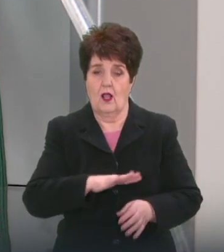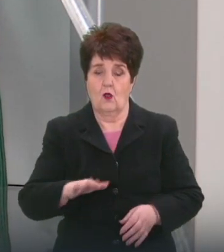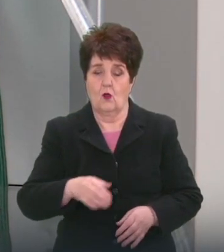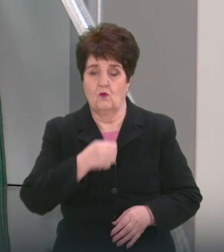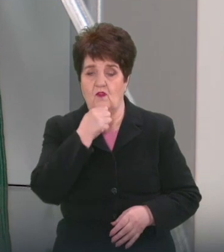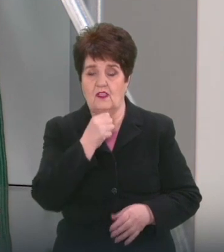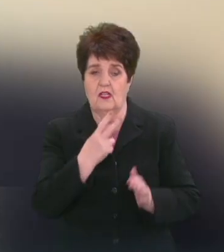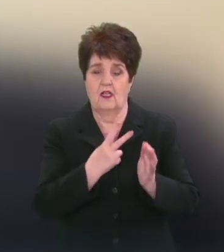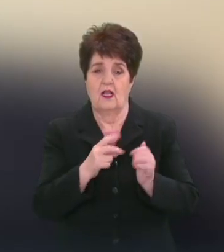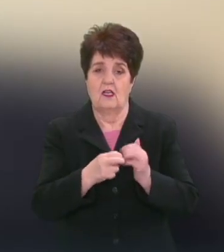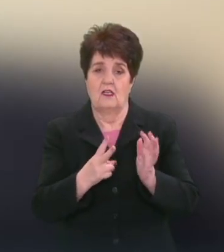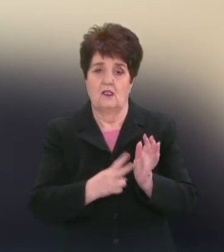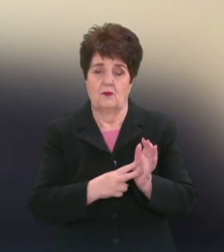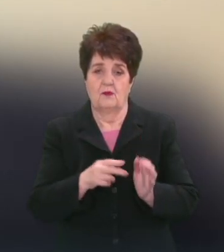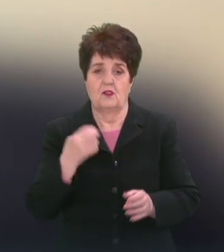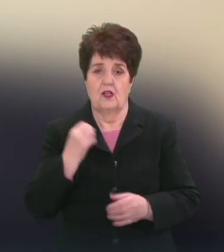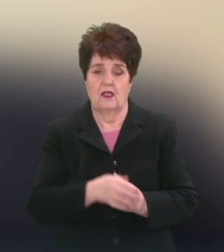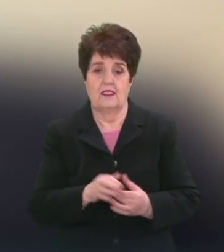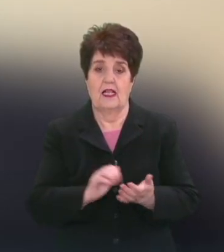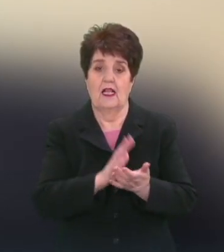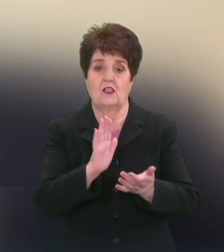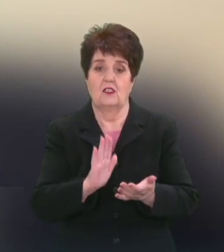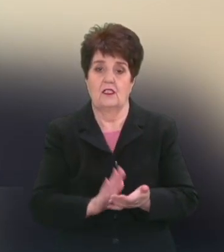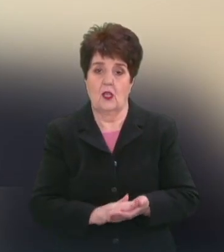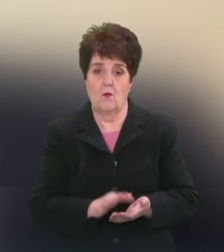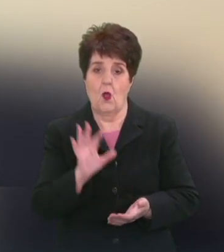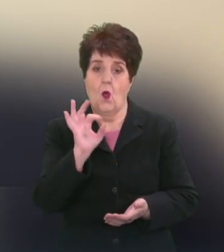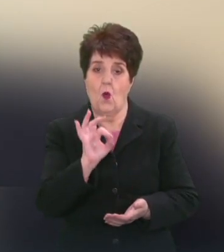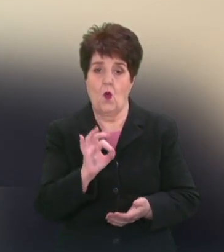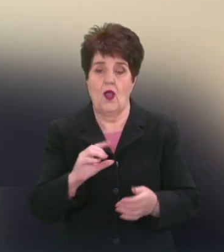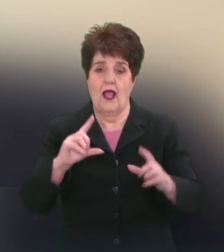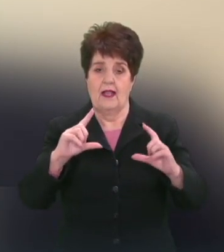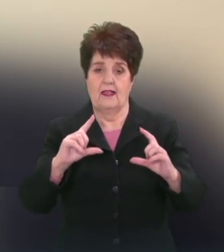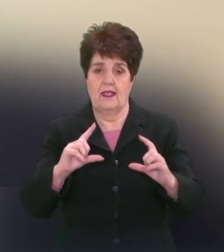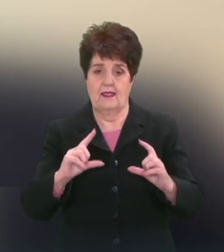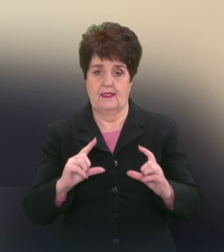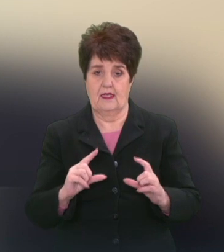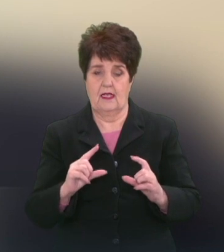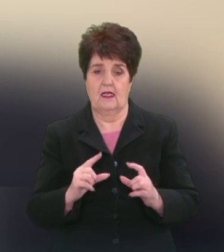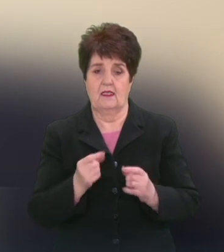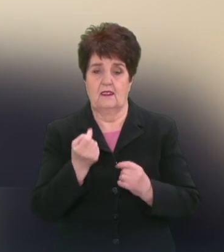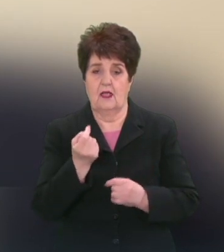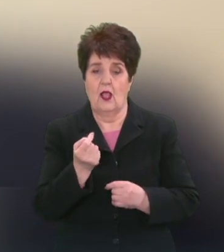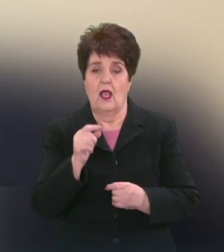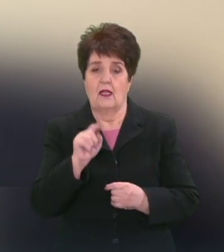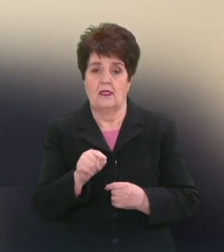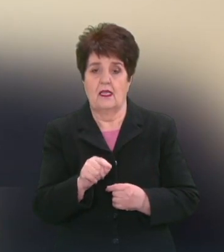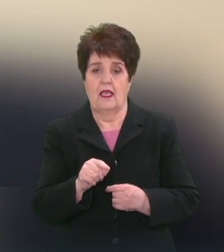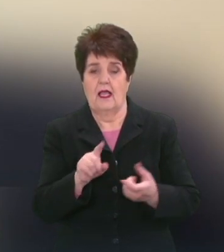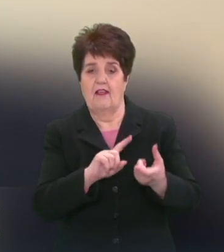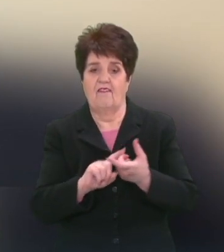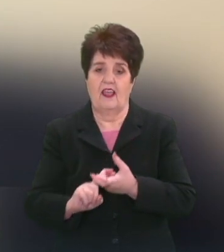17 ani. Că înregistrăm o descreștere neesențială a cazurilor de